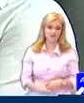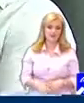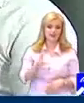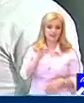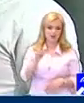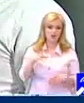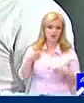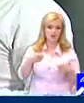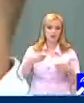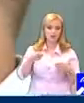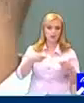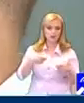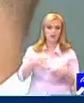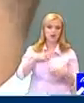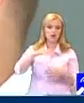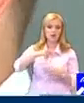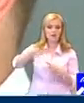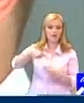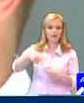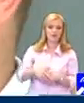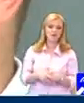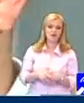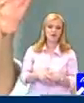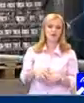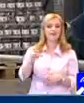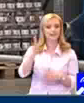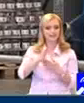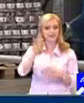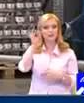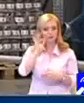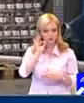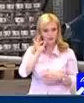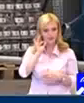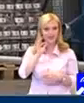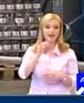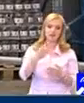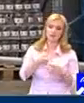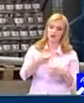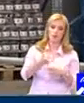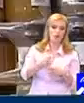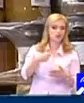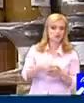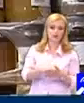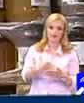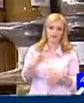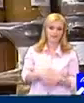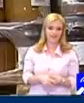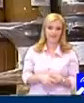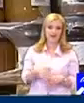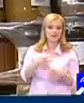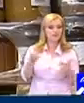Nicanor Negru conduce o afacere pe cât de dulce, pe atât de costisitoare. Fabrica sa de procesare și ambalare a mierii de